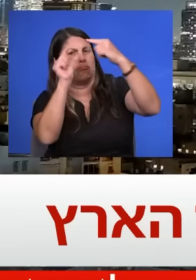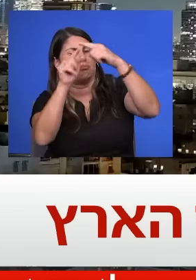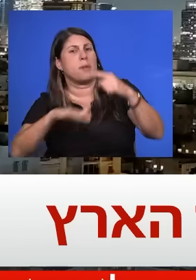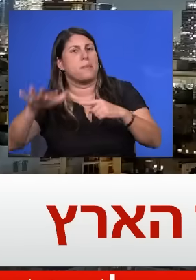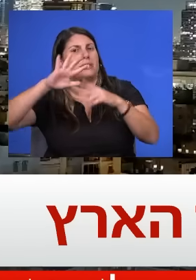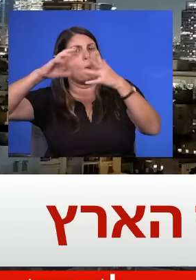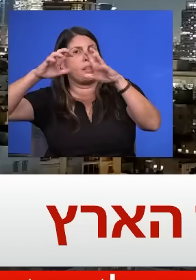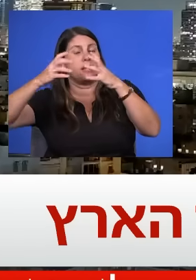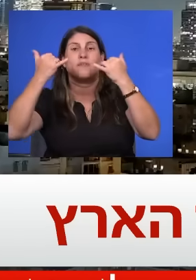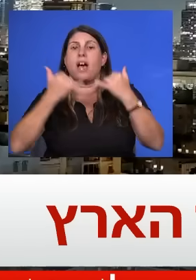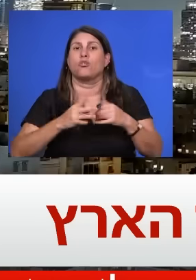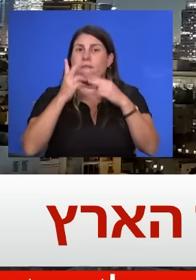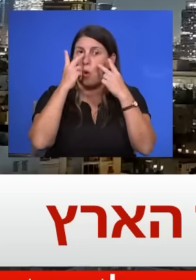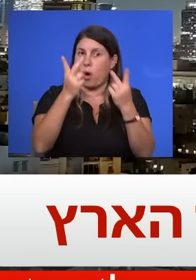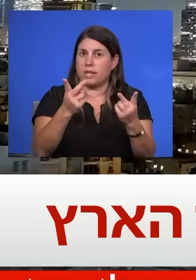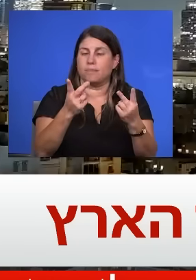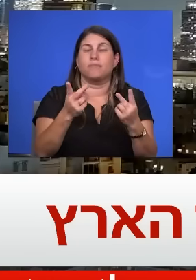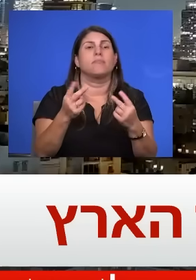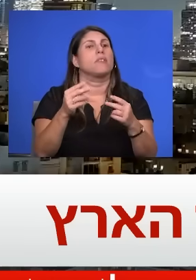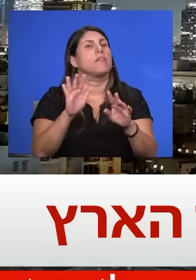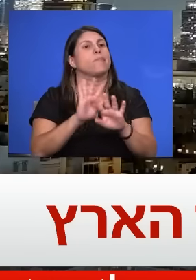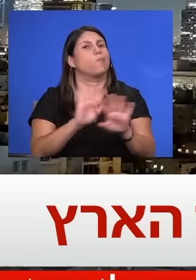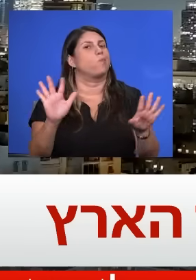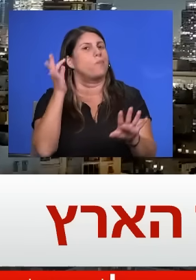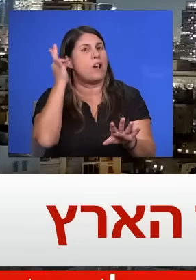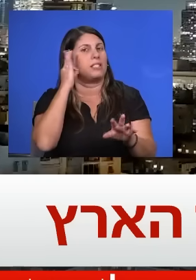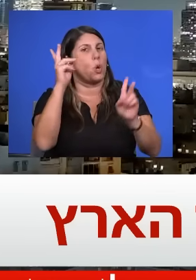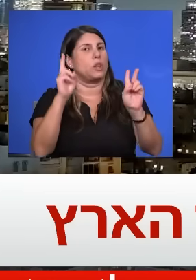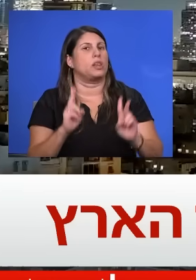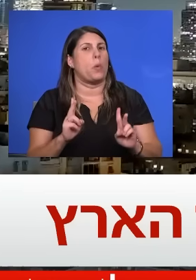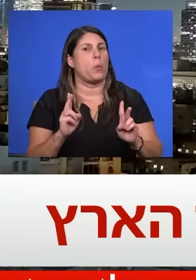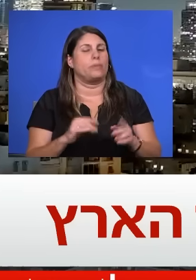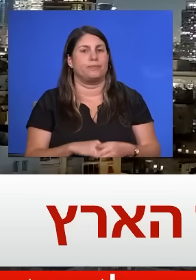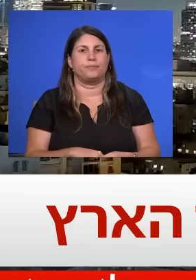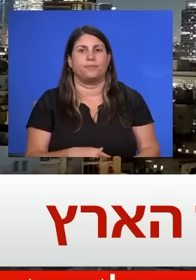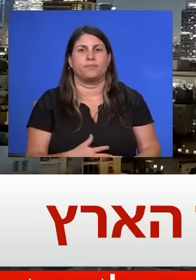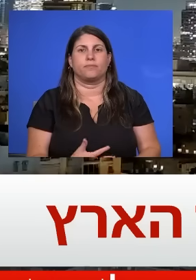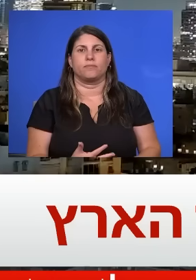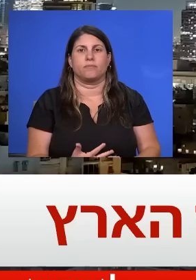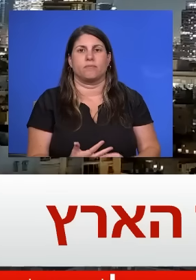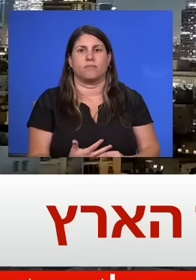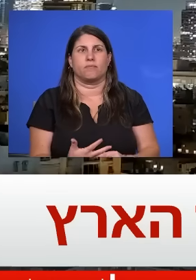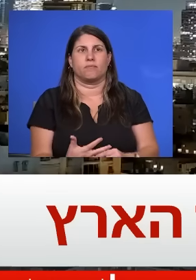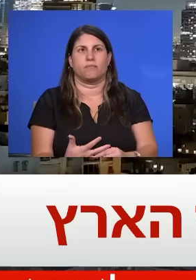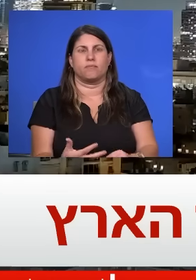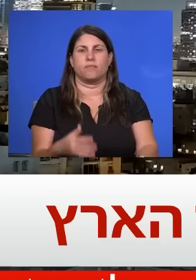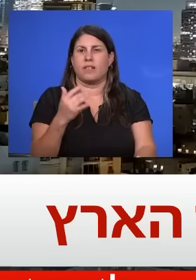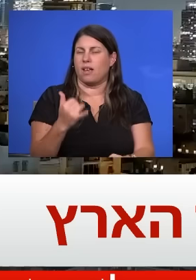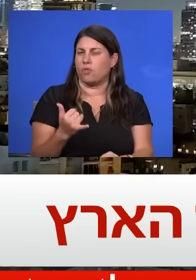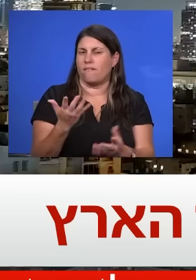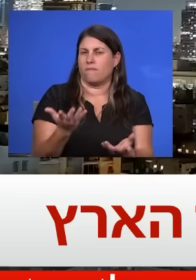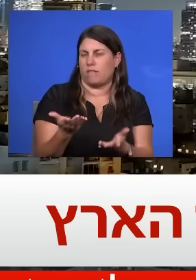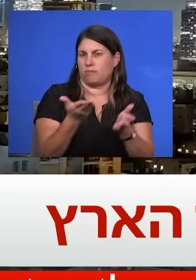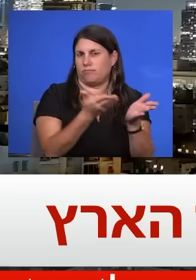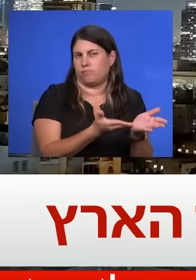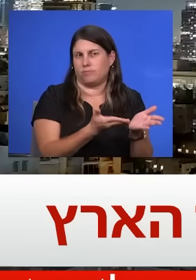רואים נפסקו ההתראות. רואי, אנחנו אליך עם המנגנון הזה שנמשך, גם בצהל